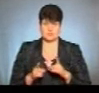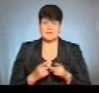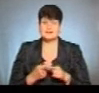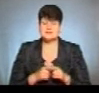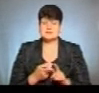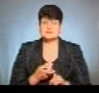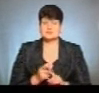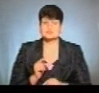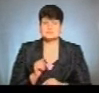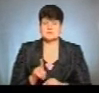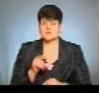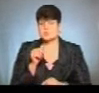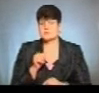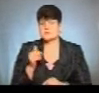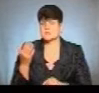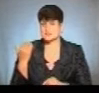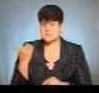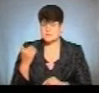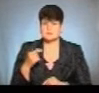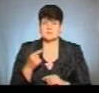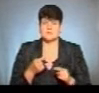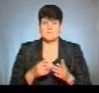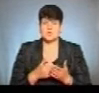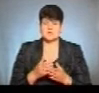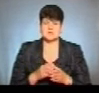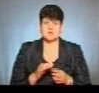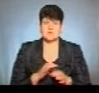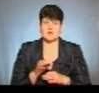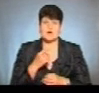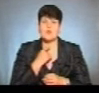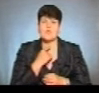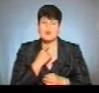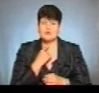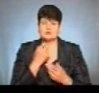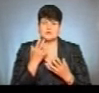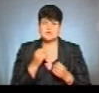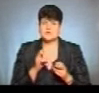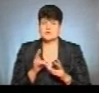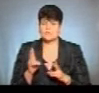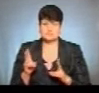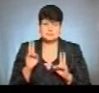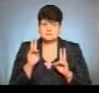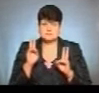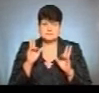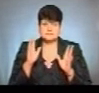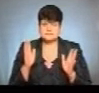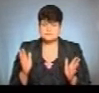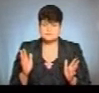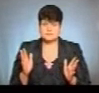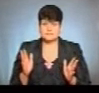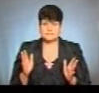тим, що місяць тому такий політичний проект, як «Голос», ще нікому не був відомий